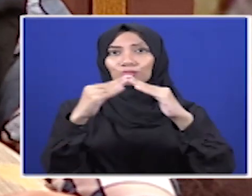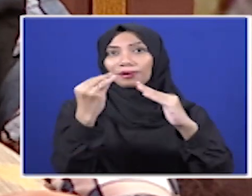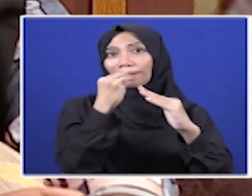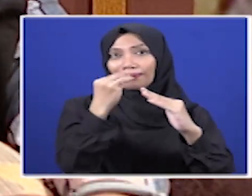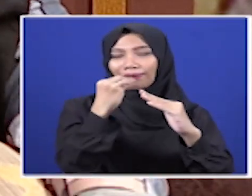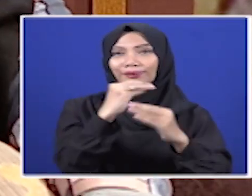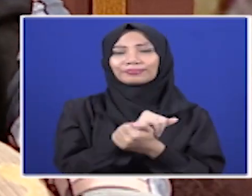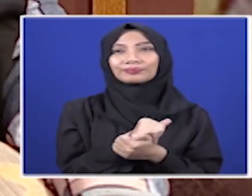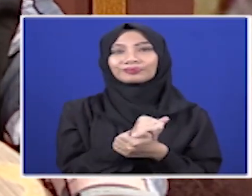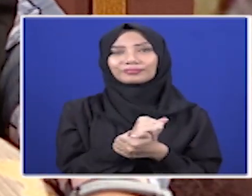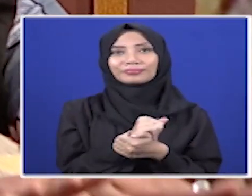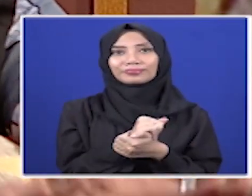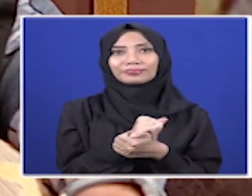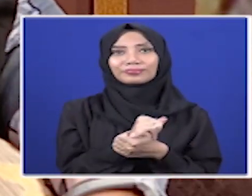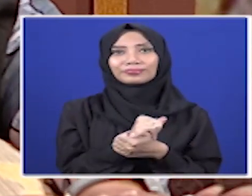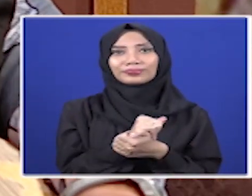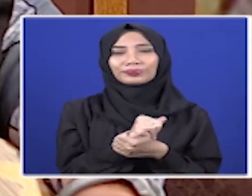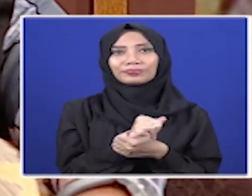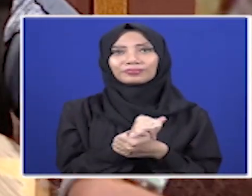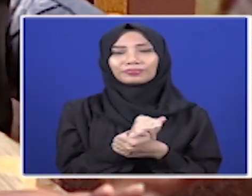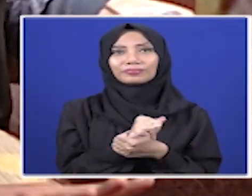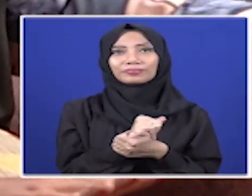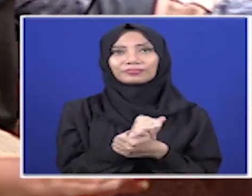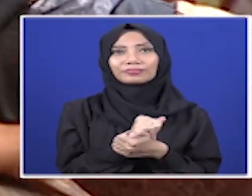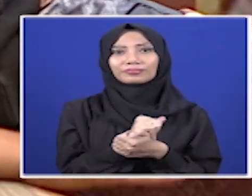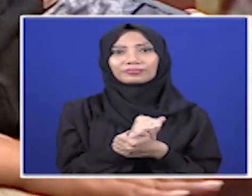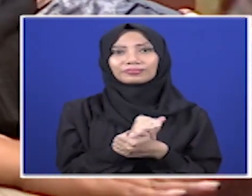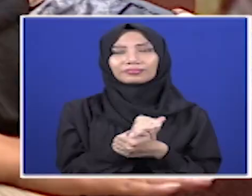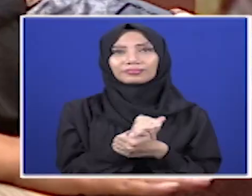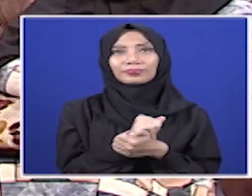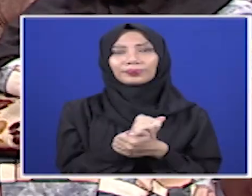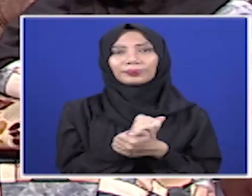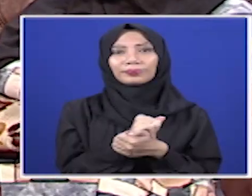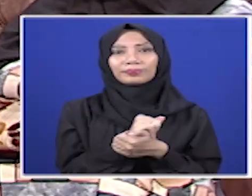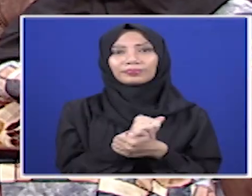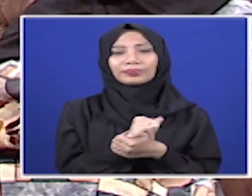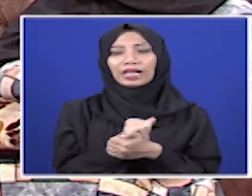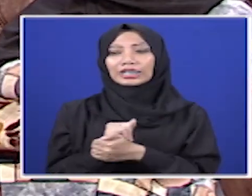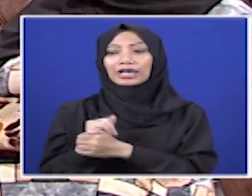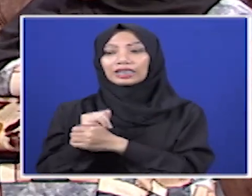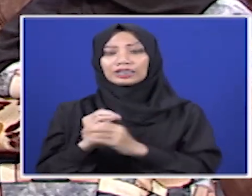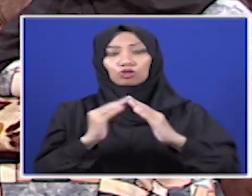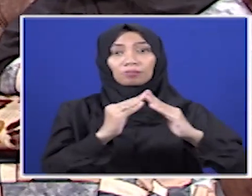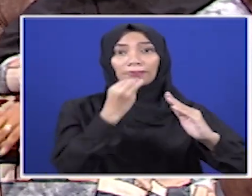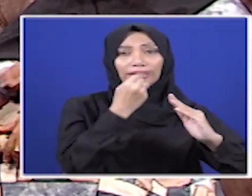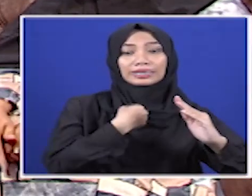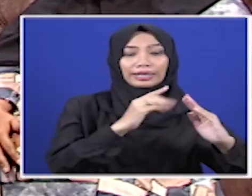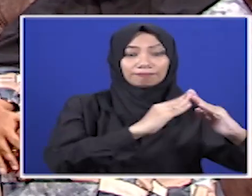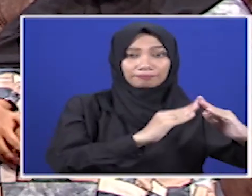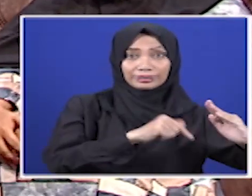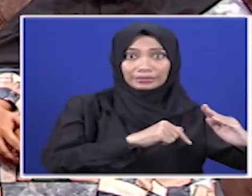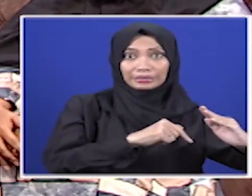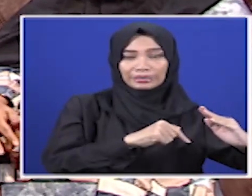nah sebelah warung makan saya juga ada sama juga jualannya sama saya